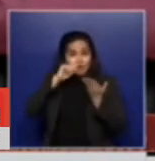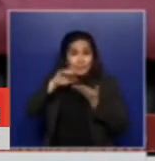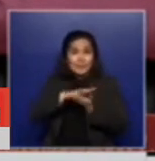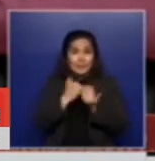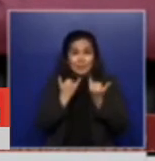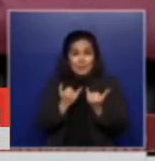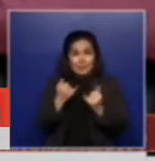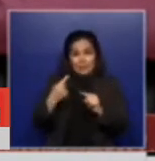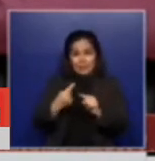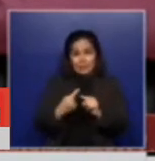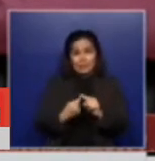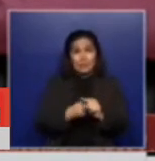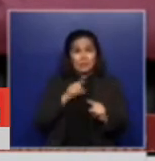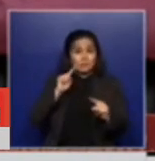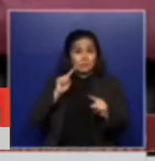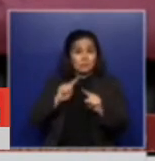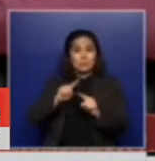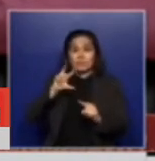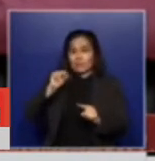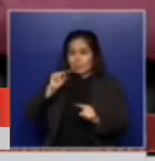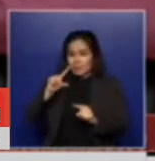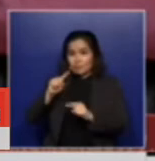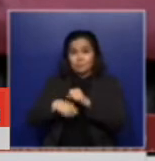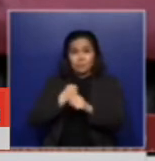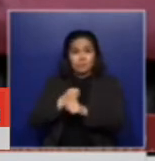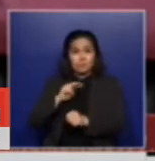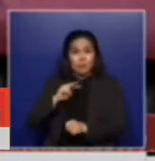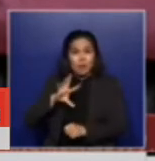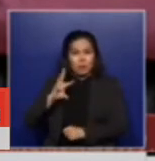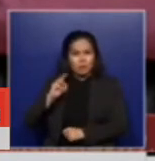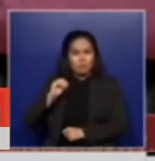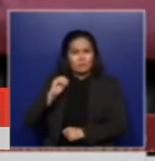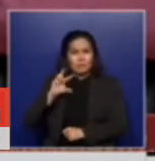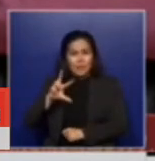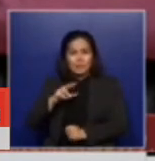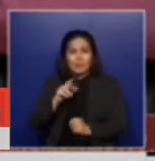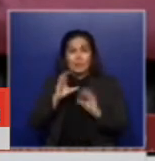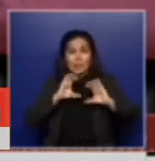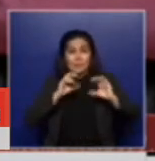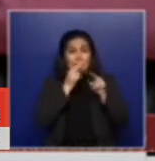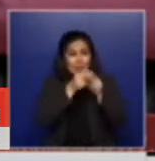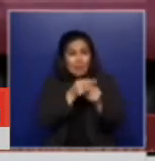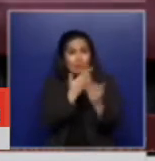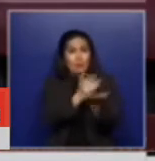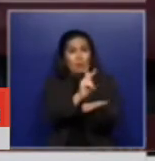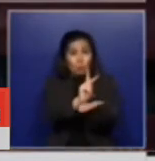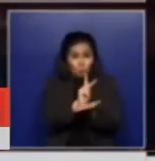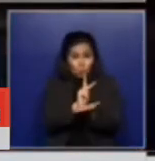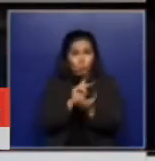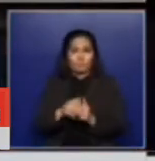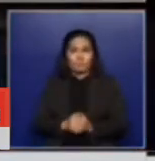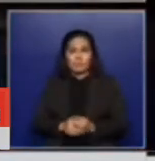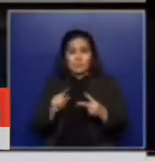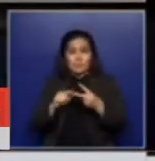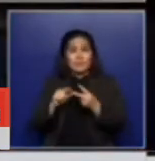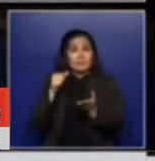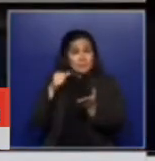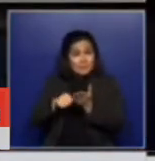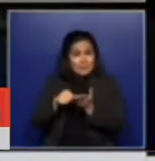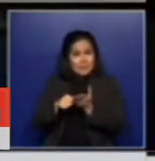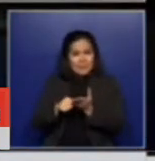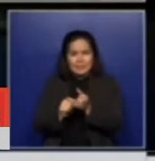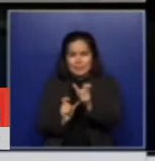ที่31มกราคม63นะครับทั้งที่รัฐบาลกู้เองโดยตรงแล้วก็นี่ที่รัฐบาลค้ำประ